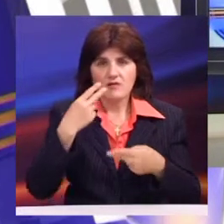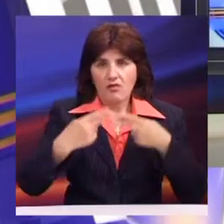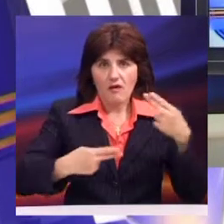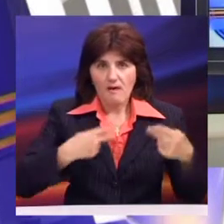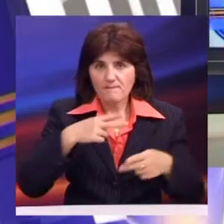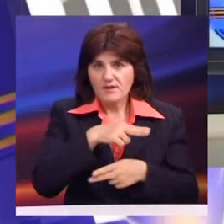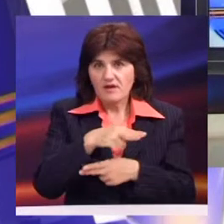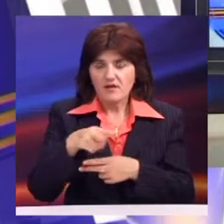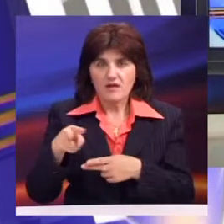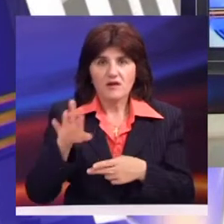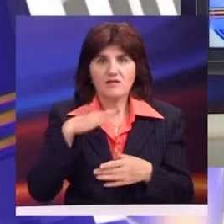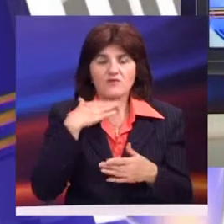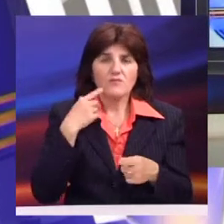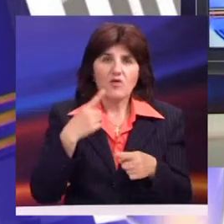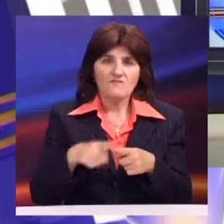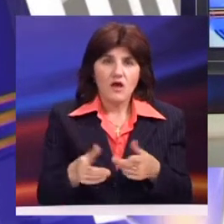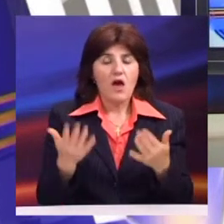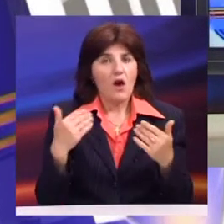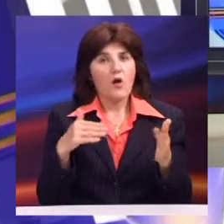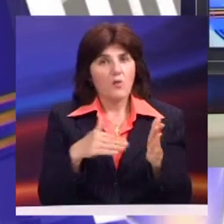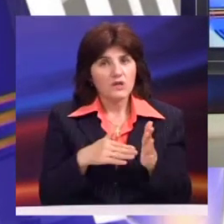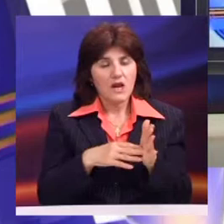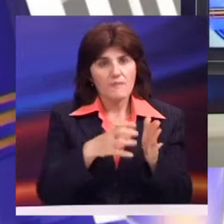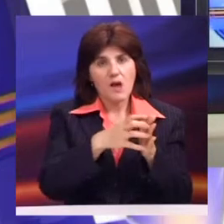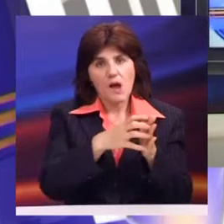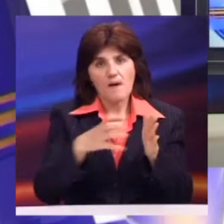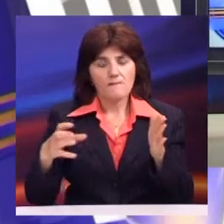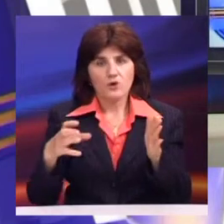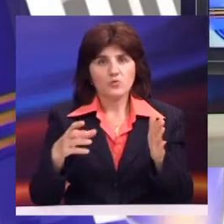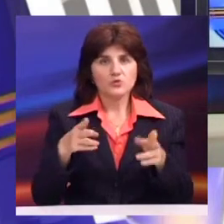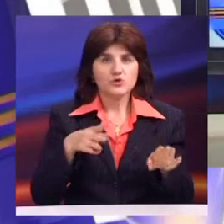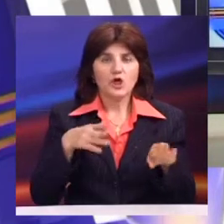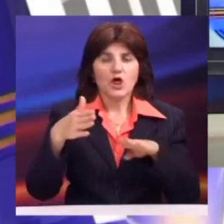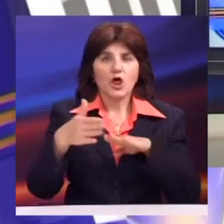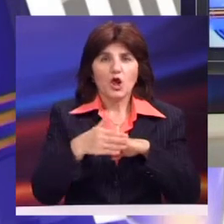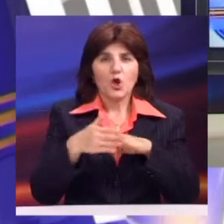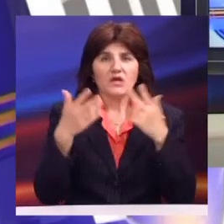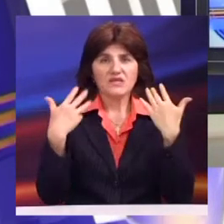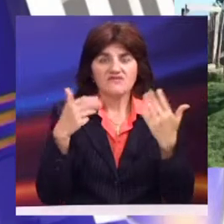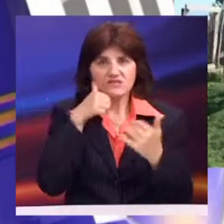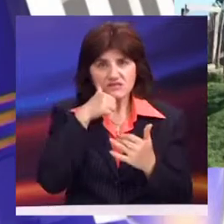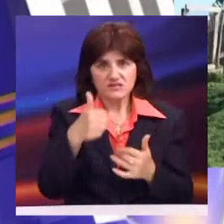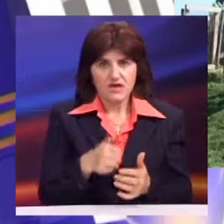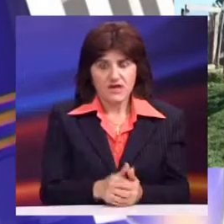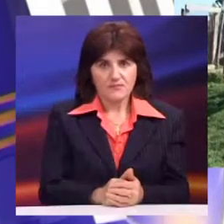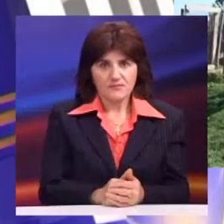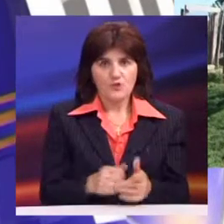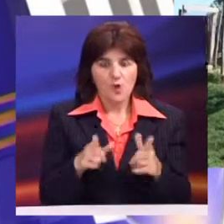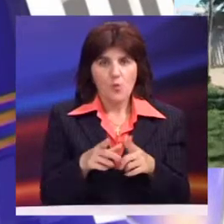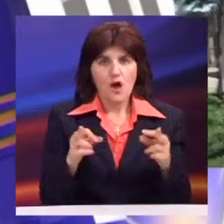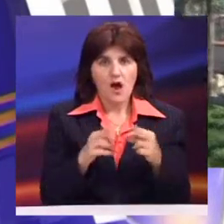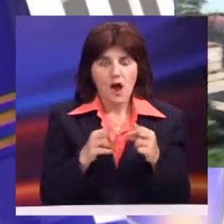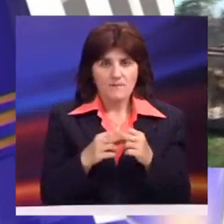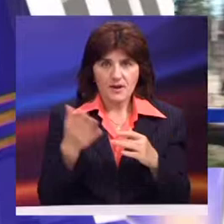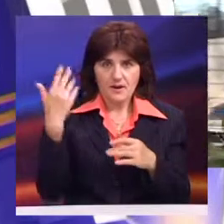zatekli prilikom pregleda azila i da, ako treba, produže rok od 90 dana. U